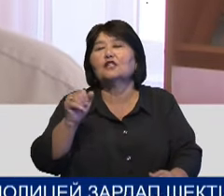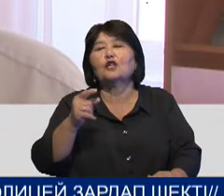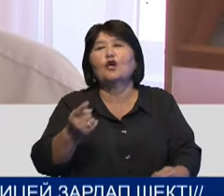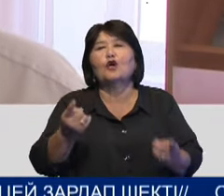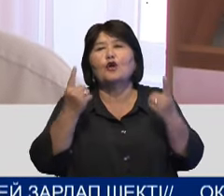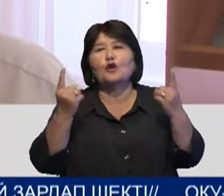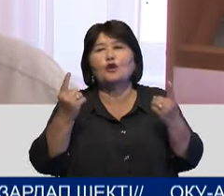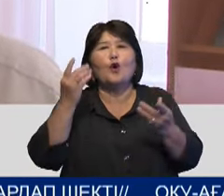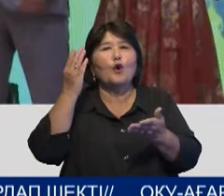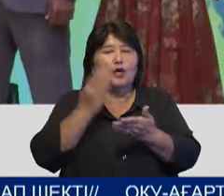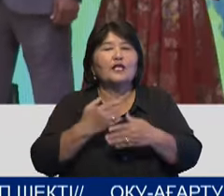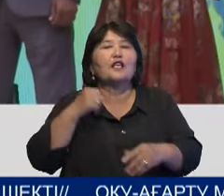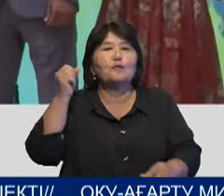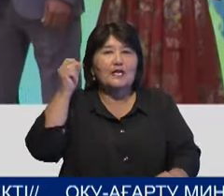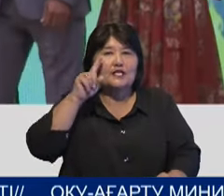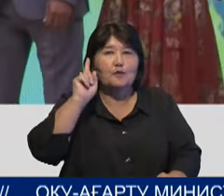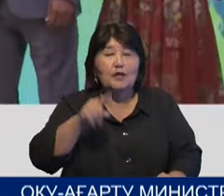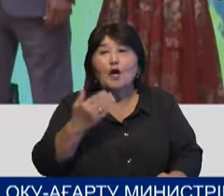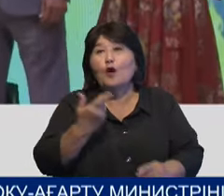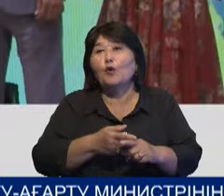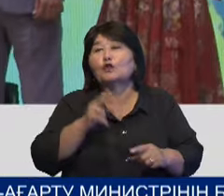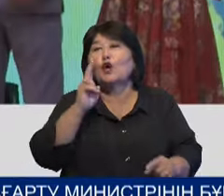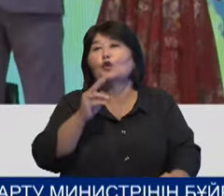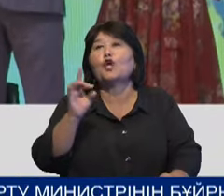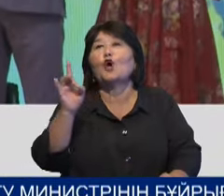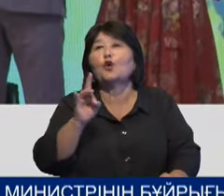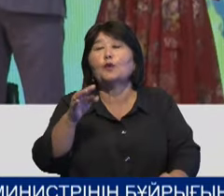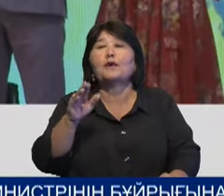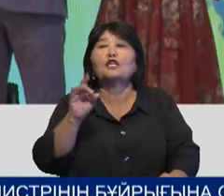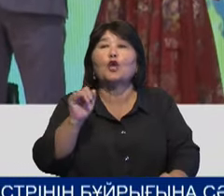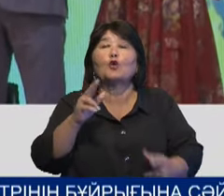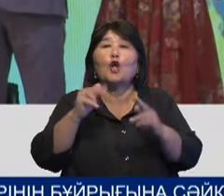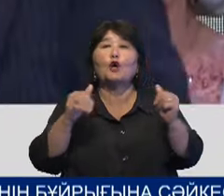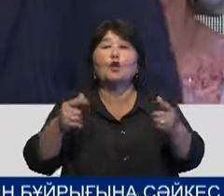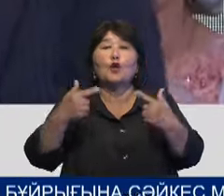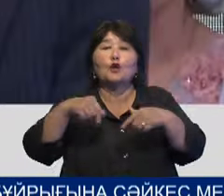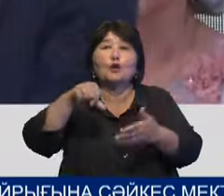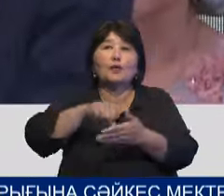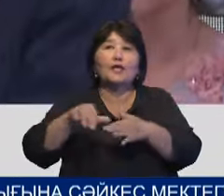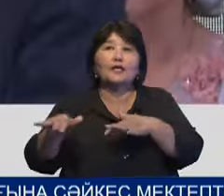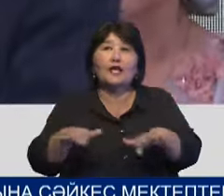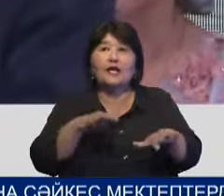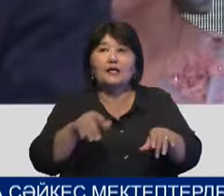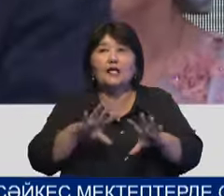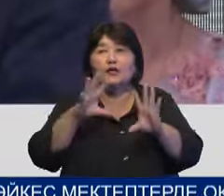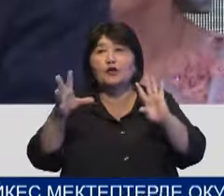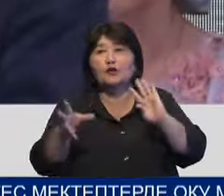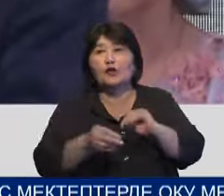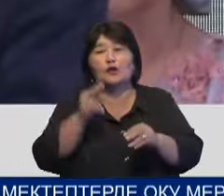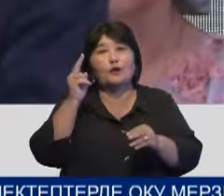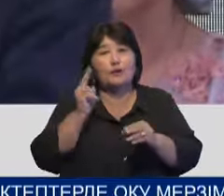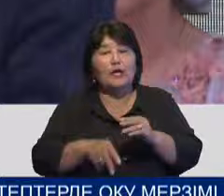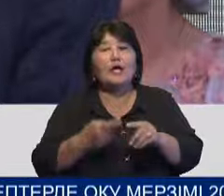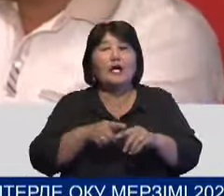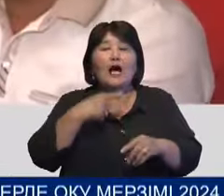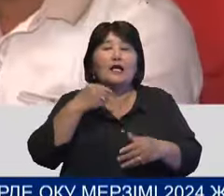құрал екендігін біз білеміз. Осылайша Көшеней Рүстембеков атындағы Жыраулар үйінің ұжымы ұйытқы болған шара тағылыммен түйінделді. Айта